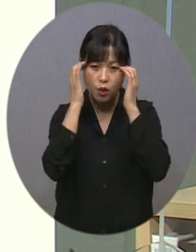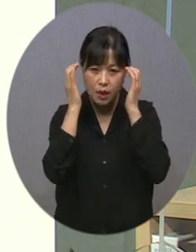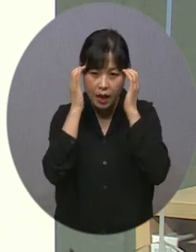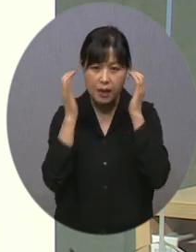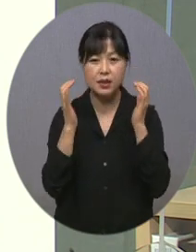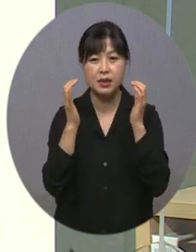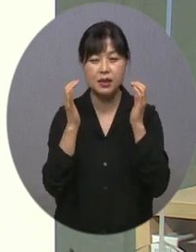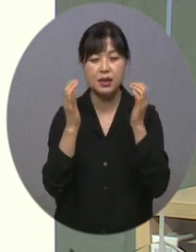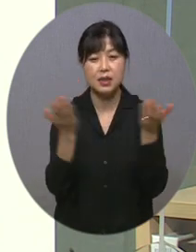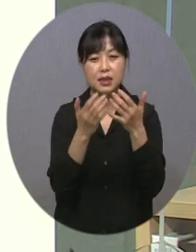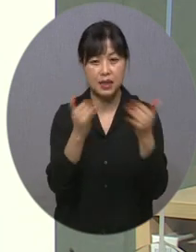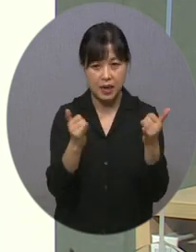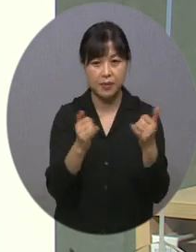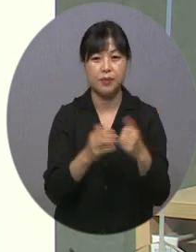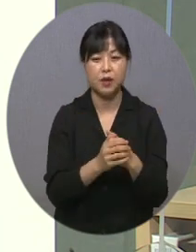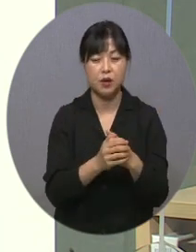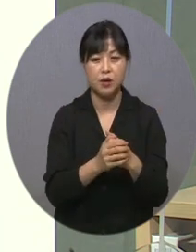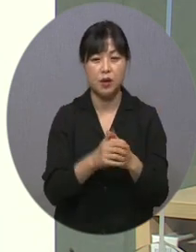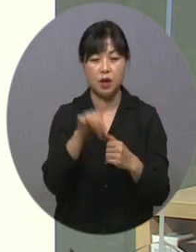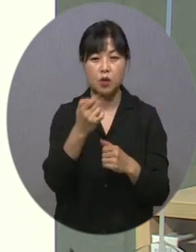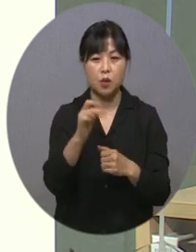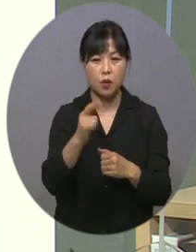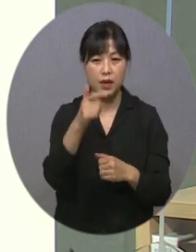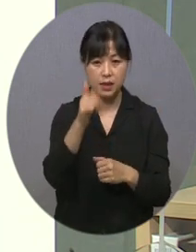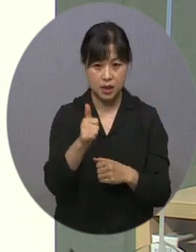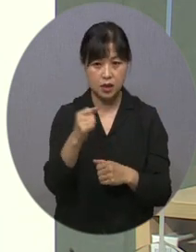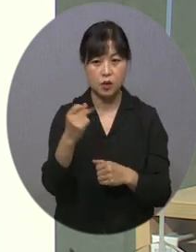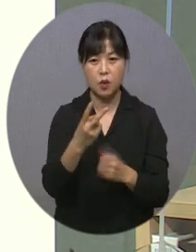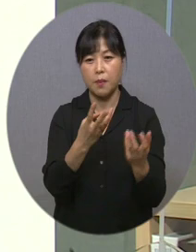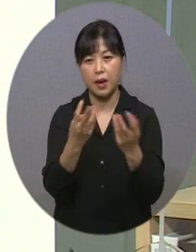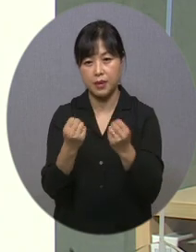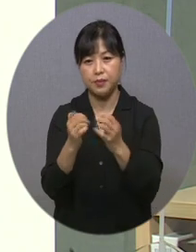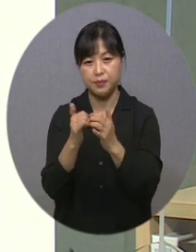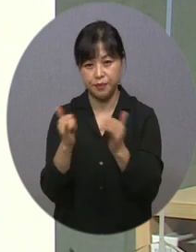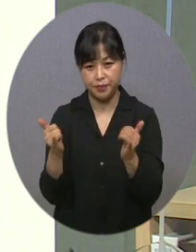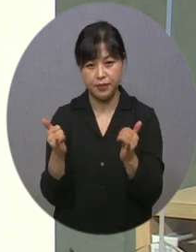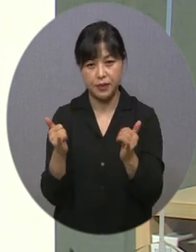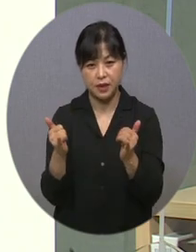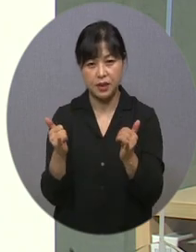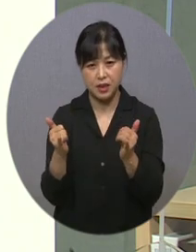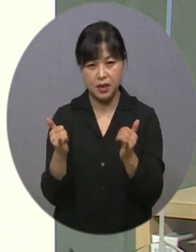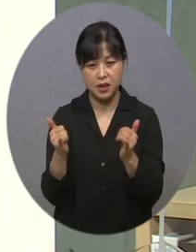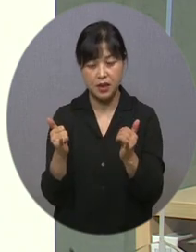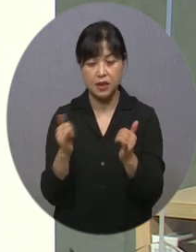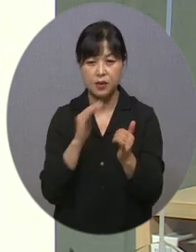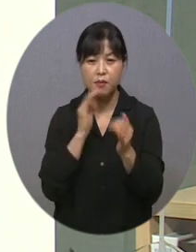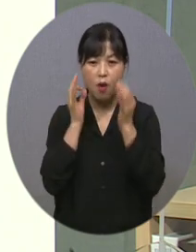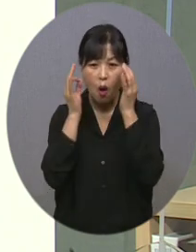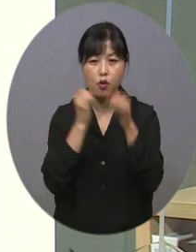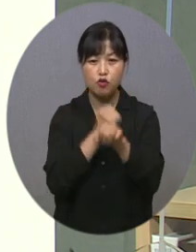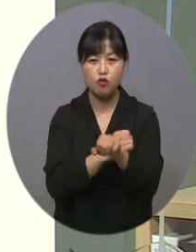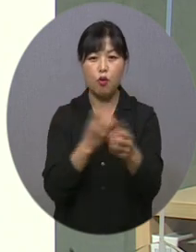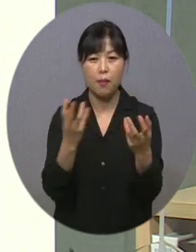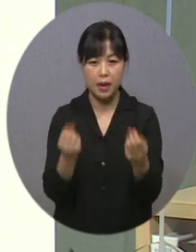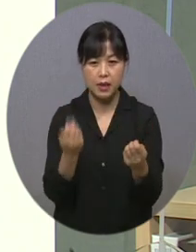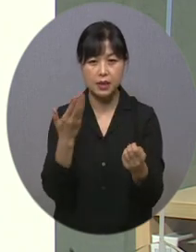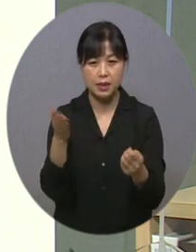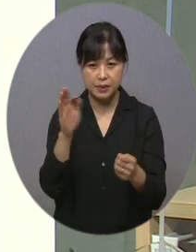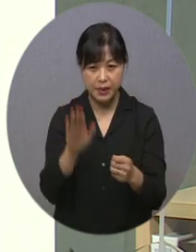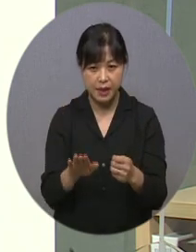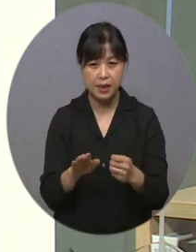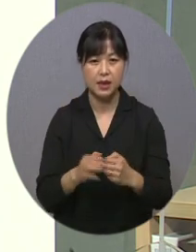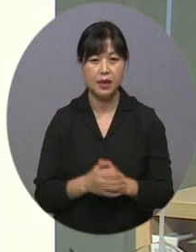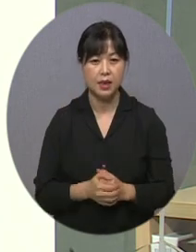공관장을 비롯해서 수많은 분들이 참 불철주야 노력을 하고 있지만은